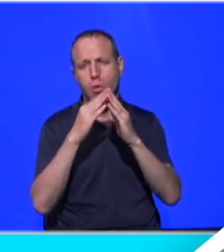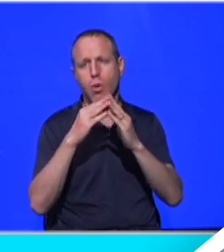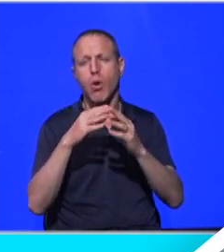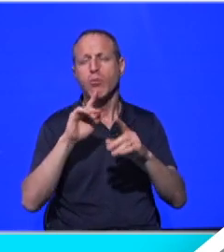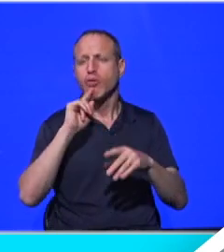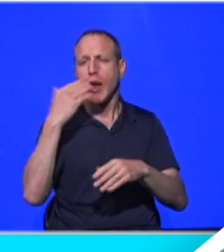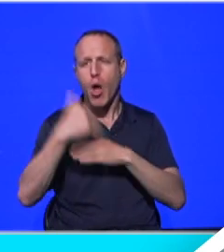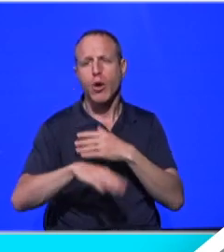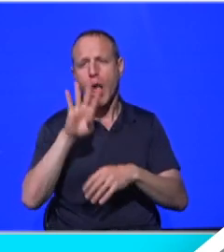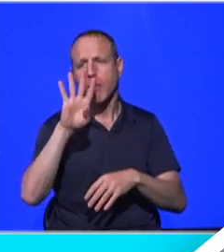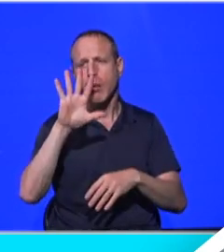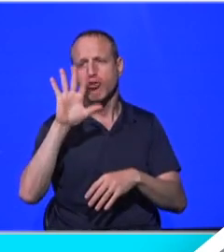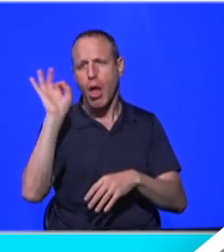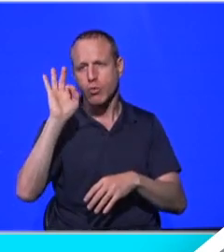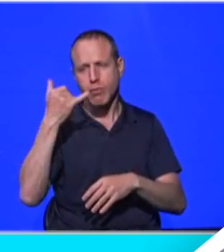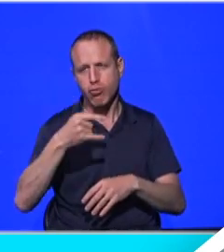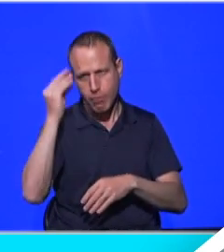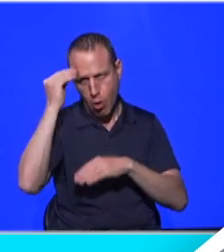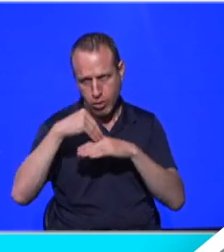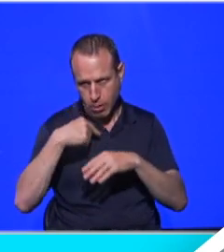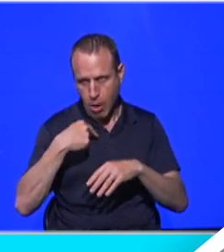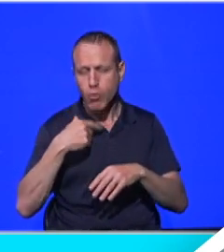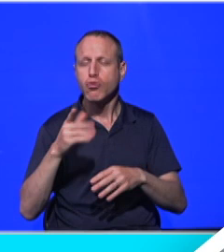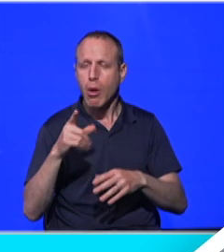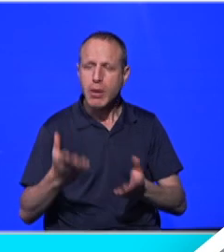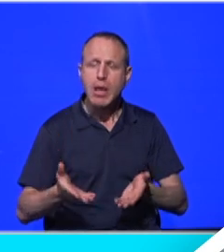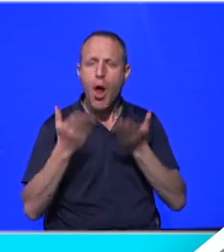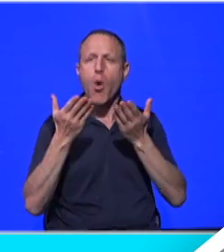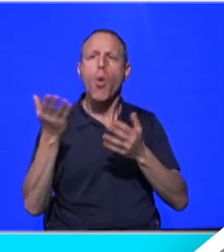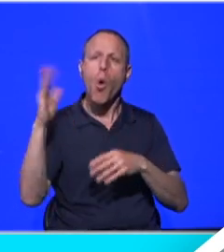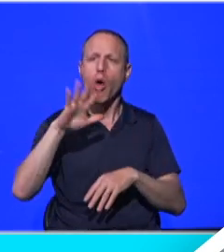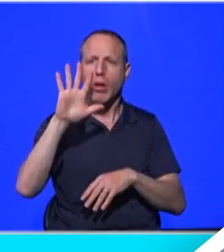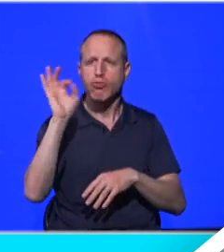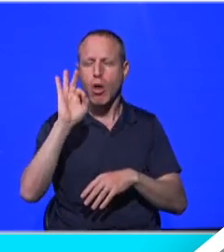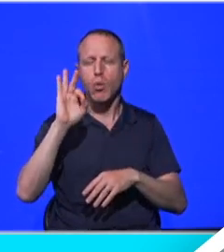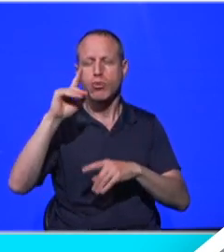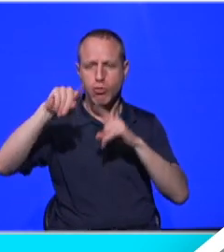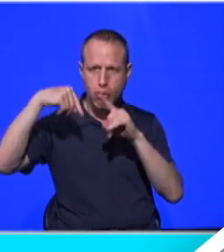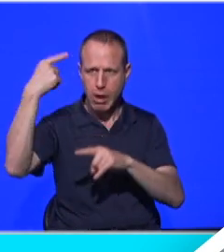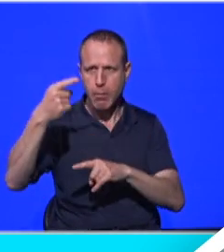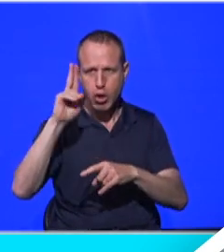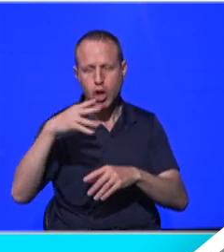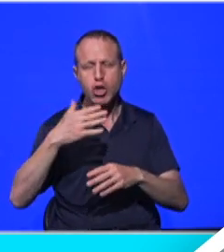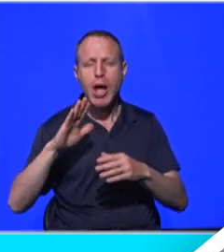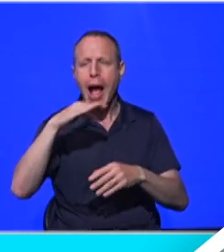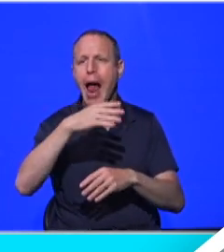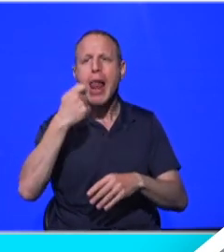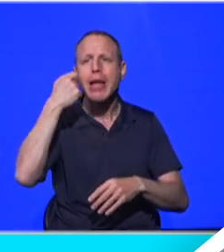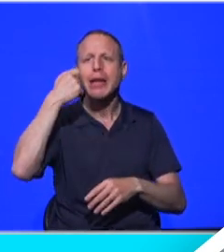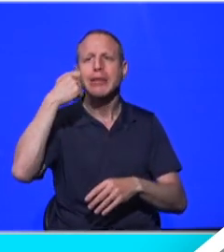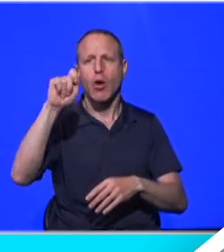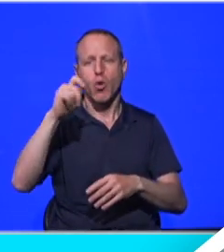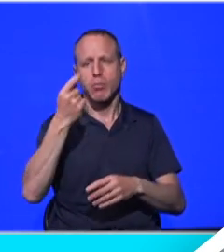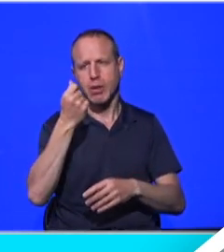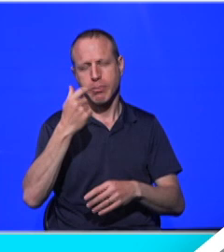ב-4-5 אחוזים. כן. ועכשיו גם מודיעים לנו שהם יעלו ב-5 אחוזים נוספים בשנה כן. הבאה. יש לנו גל של התייקרויות מחירים.